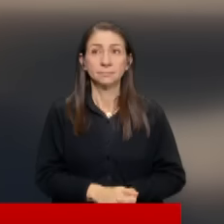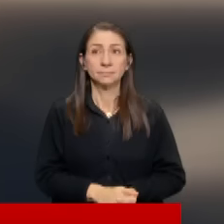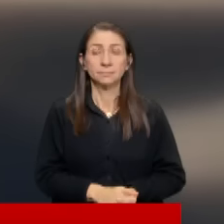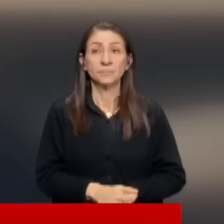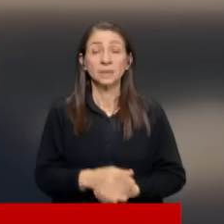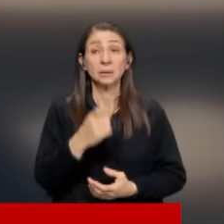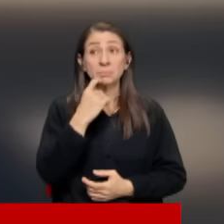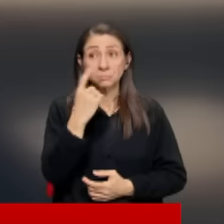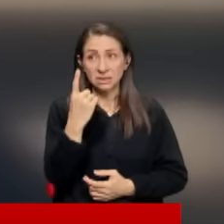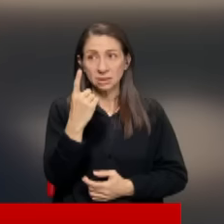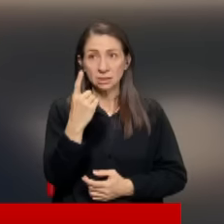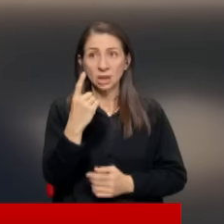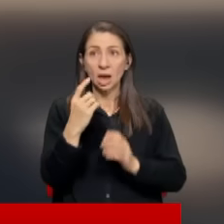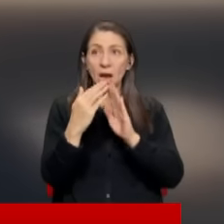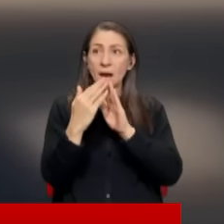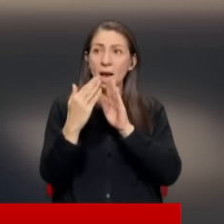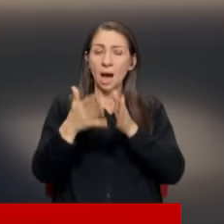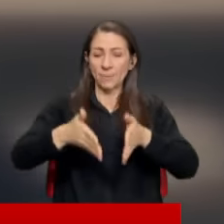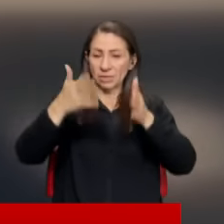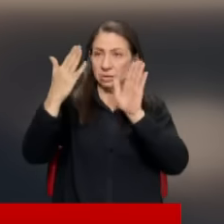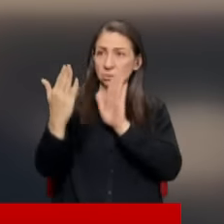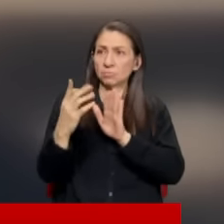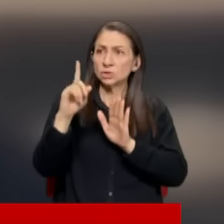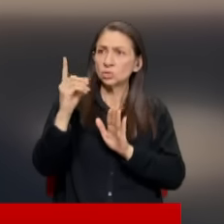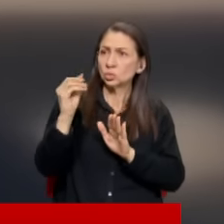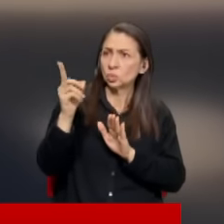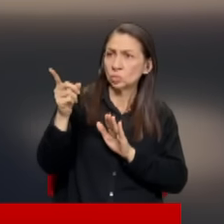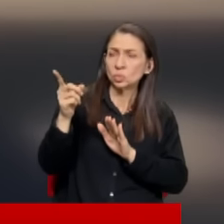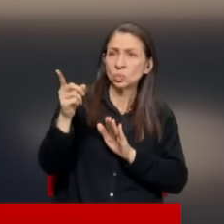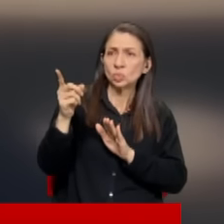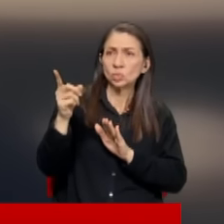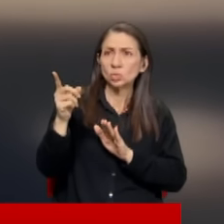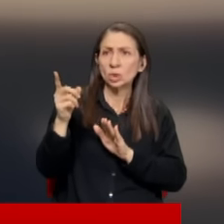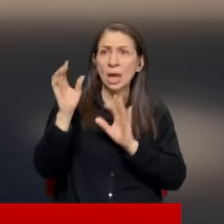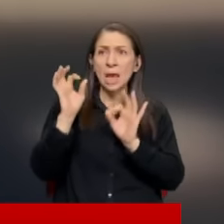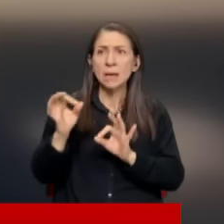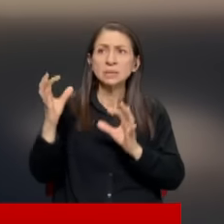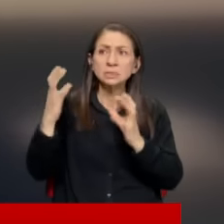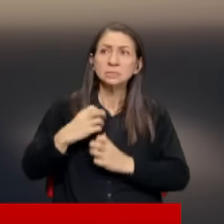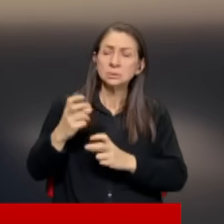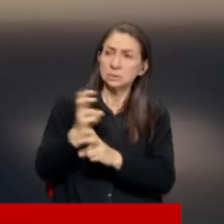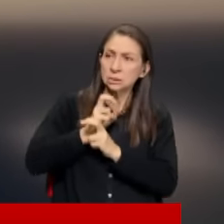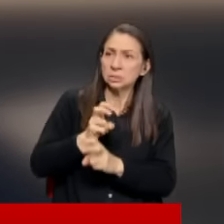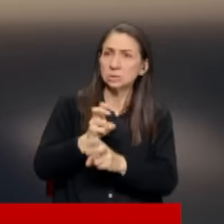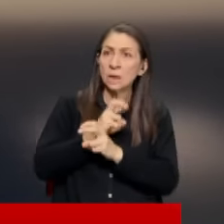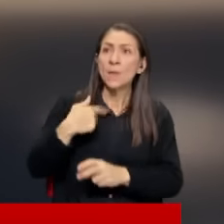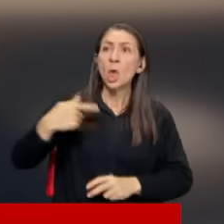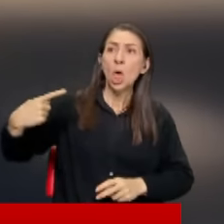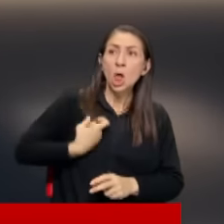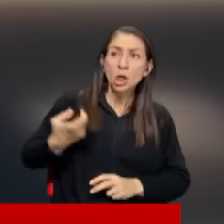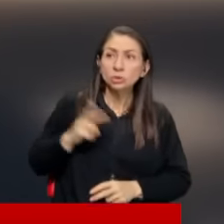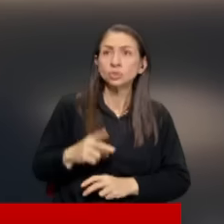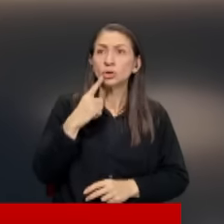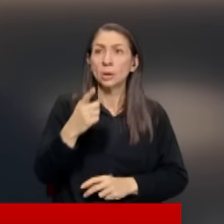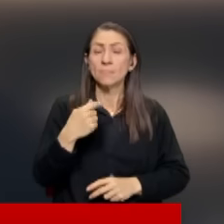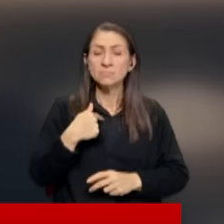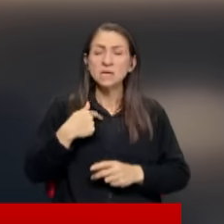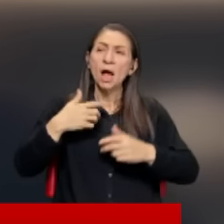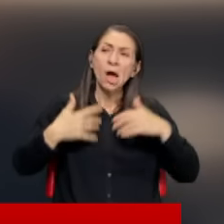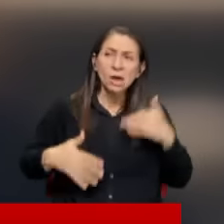Bir senedir karşı apartmanımda oturan bir çocuk tarafından düzenli olarak tehdit ediliyorum. Beni öldüreceğini söylüyor, beni